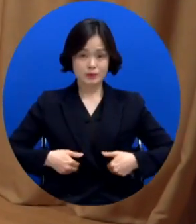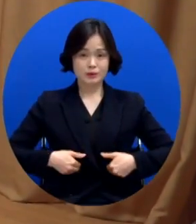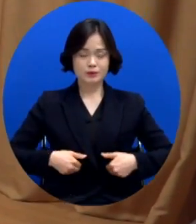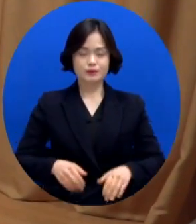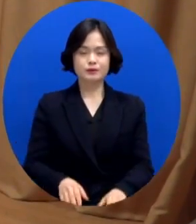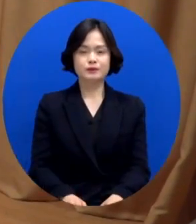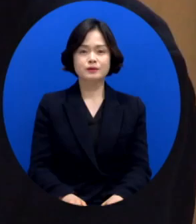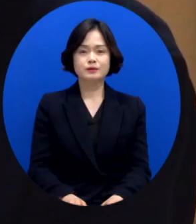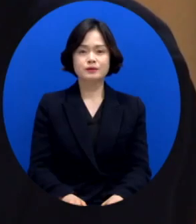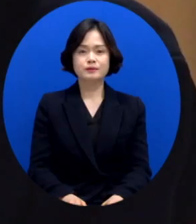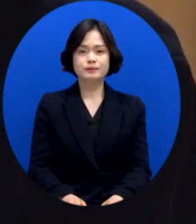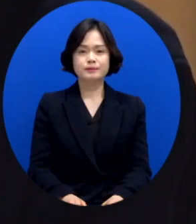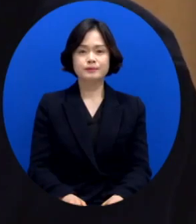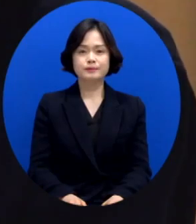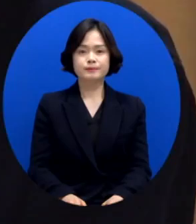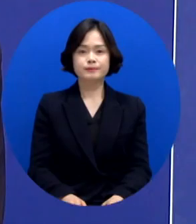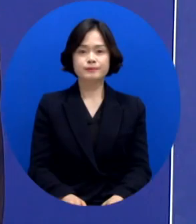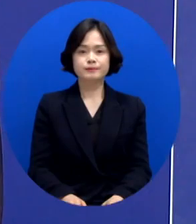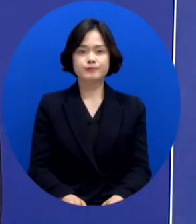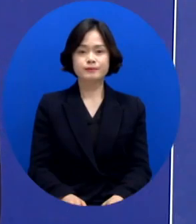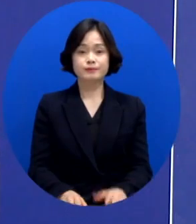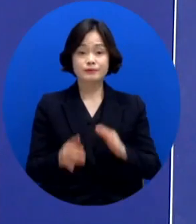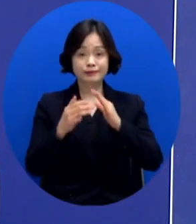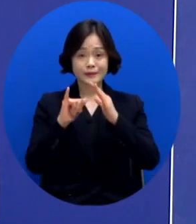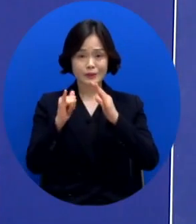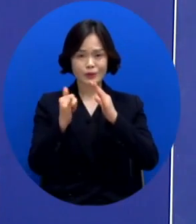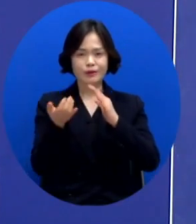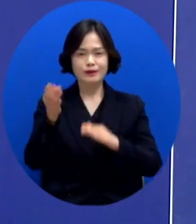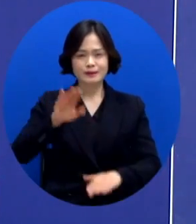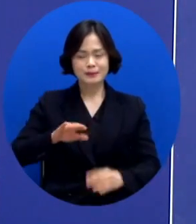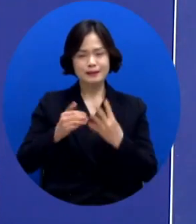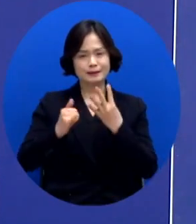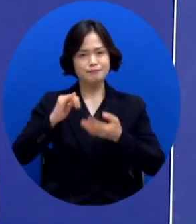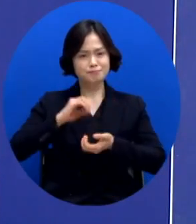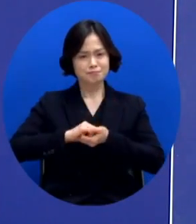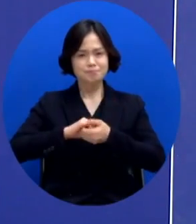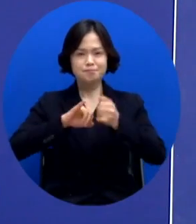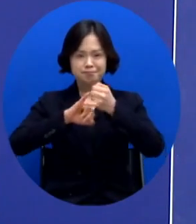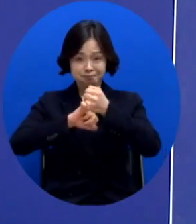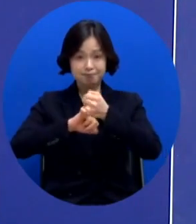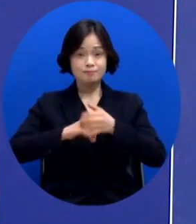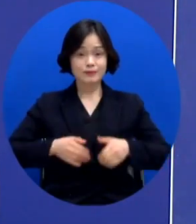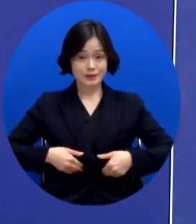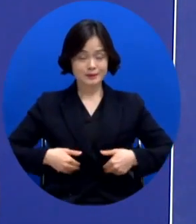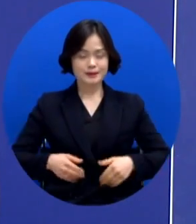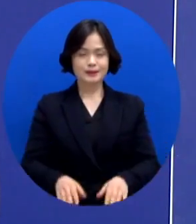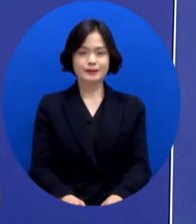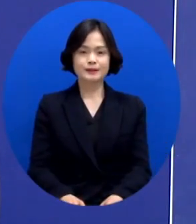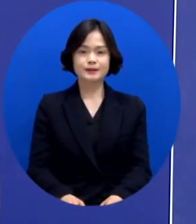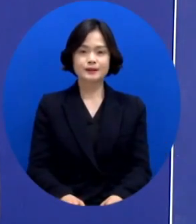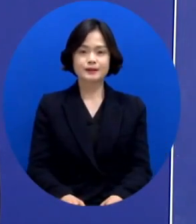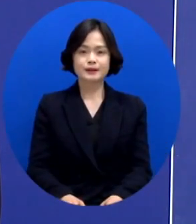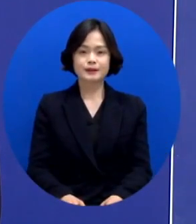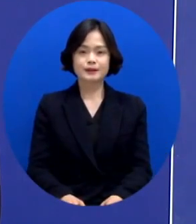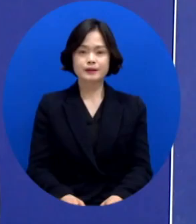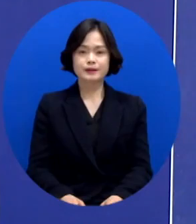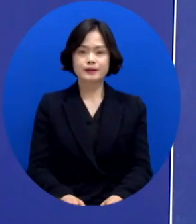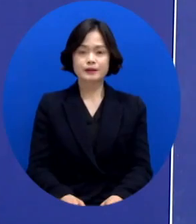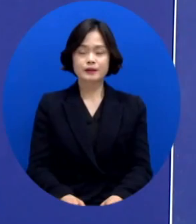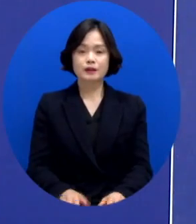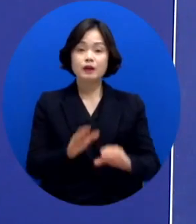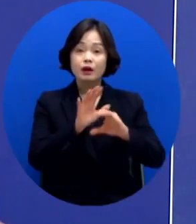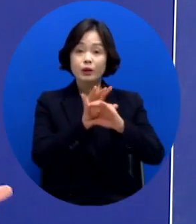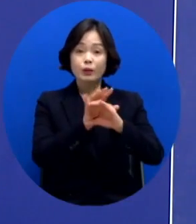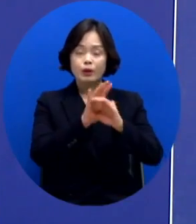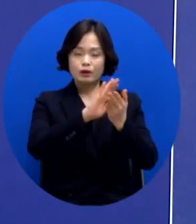잘 지킬 필요가 있어 보입니다. 네, 가족이라고 하더라도 5인 이상 집합금지를 꼭 지켜야 할 것 같습니다. 또 코로나19 변이 바이러스에